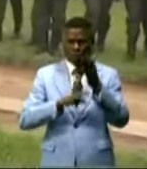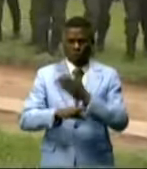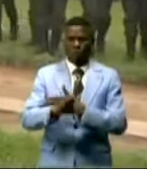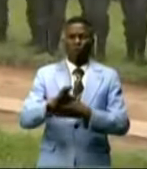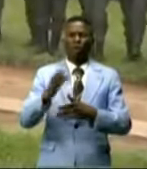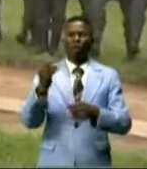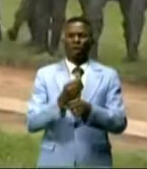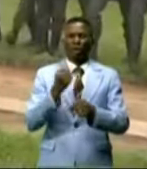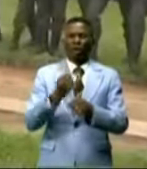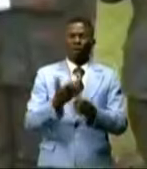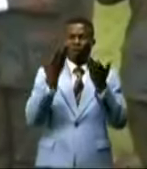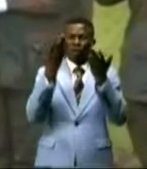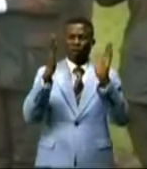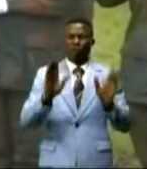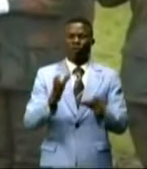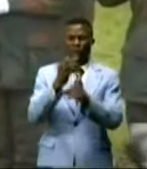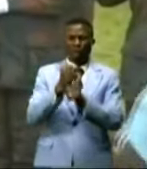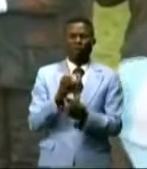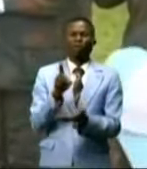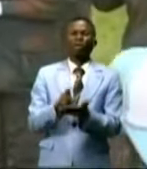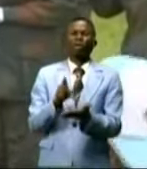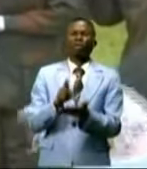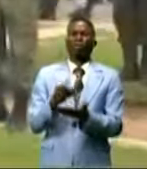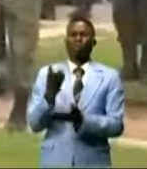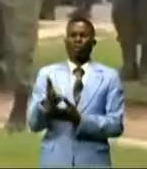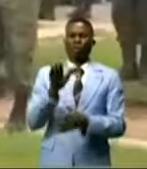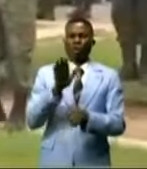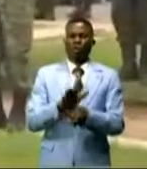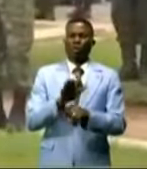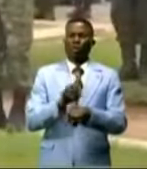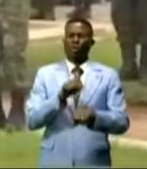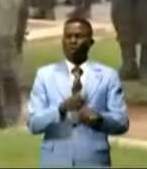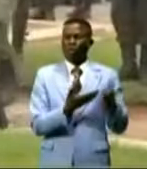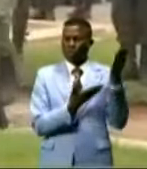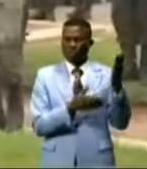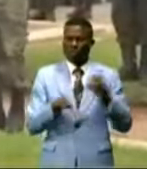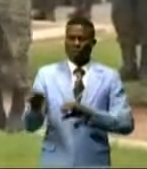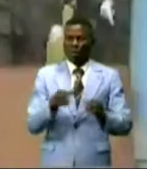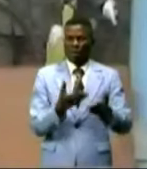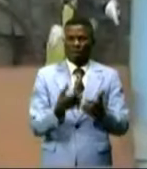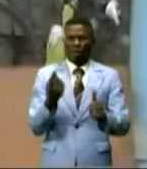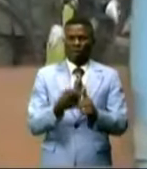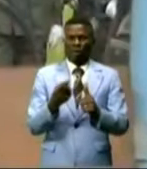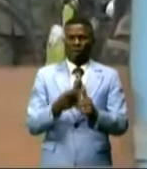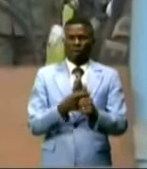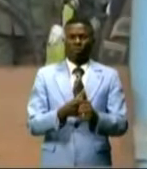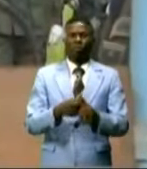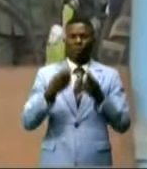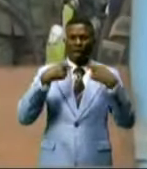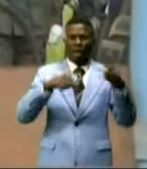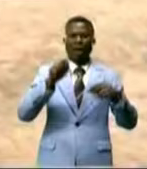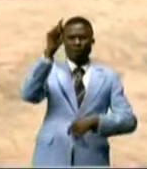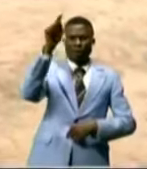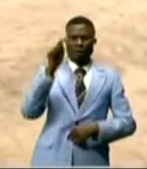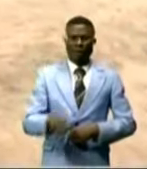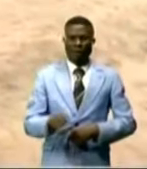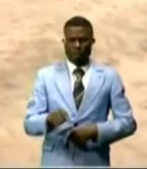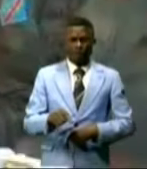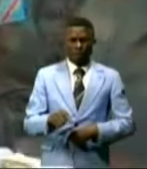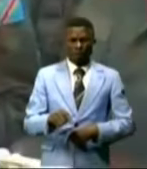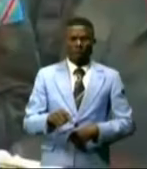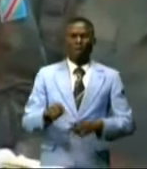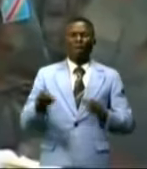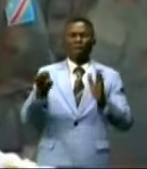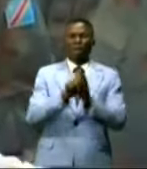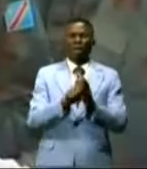loyauté et de fidélité à leurs pays respectifs. Plusieurs temps forts ont marqué cet événement. D'abord, la proclamation des résultats suivie du port des insignes